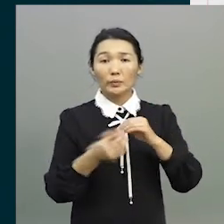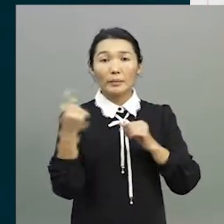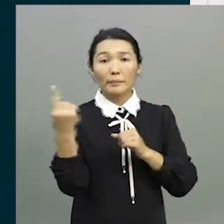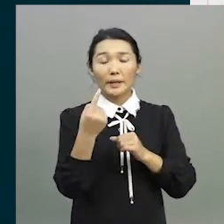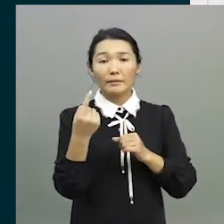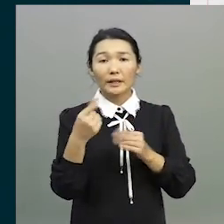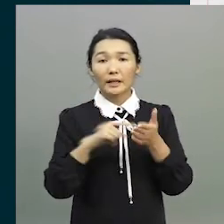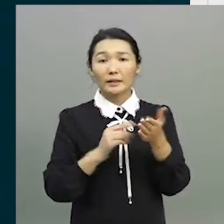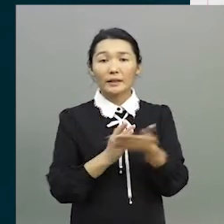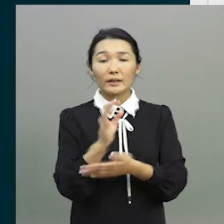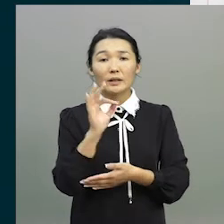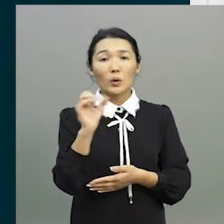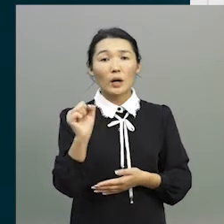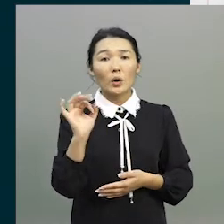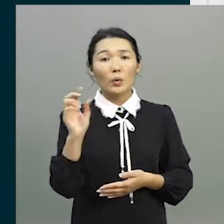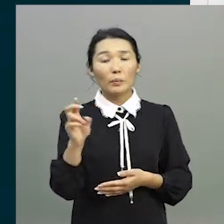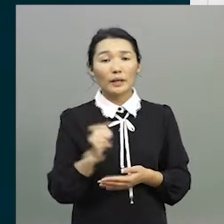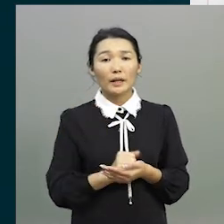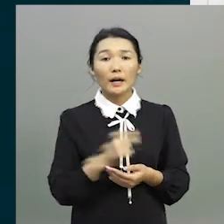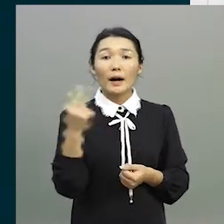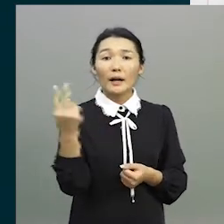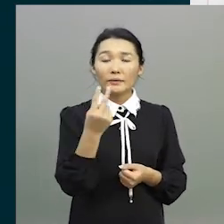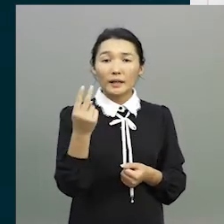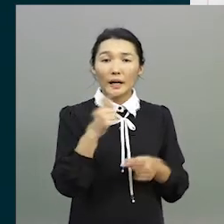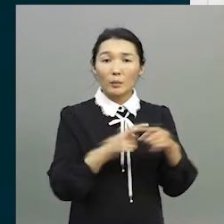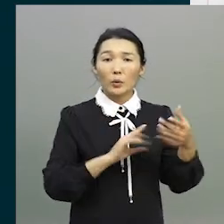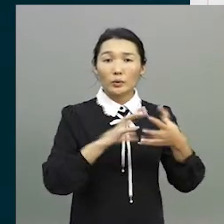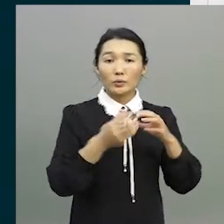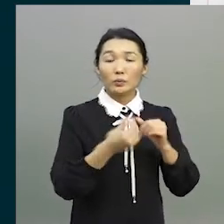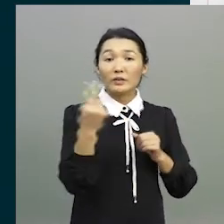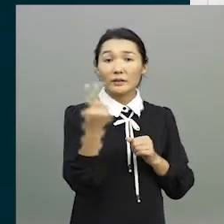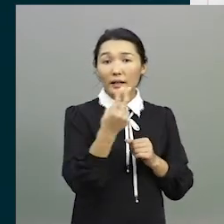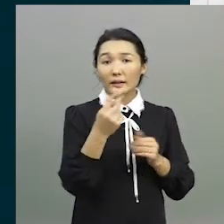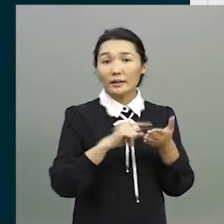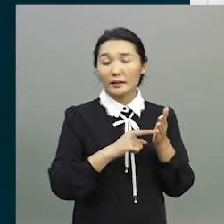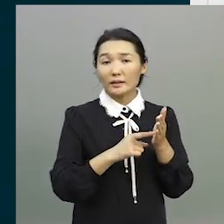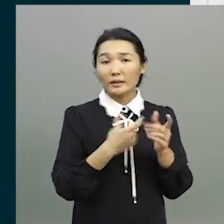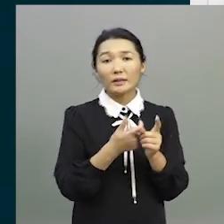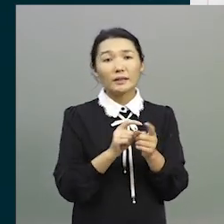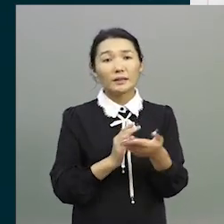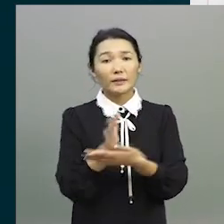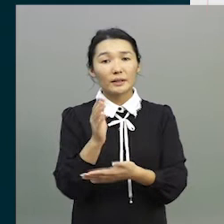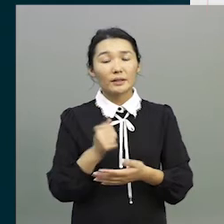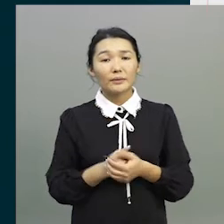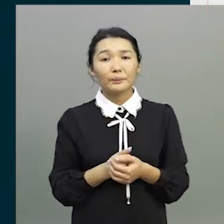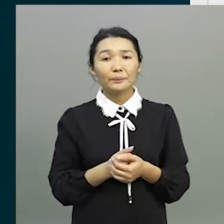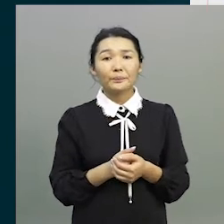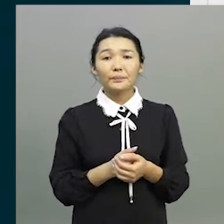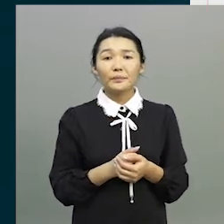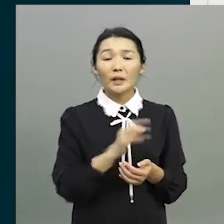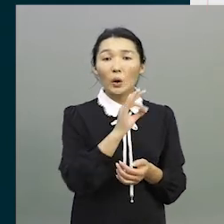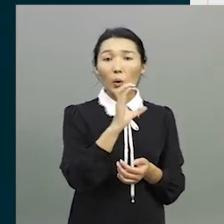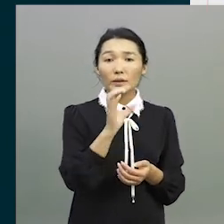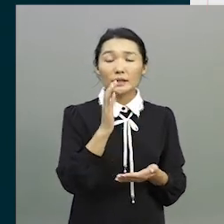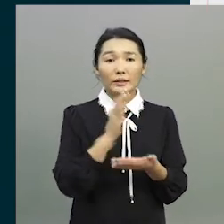векторов по а и а б а вторая полу сумме вторых координат этих векторов так как отца является